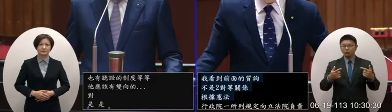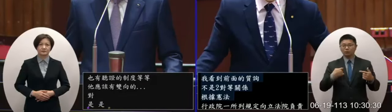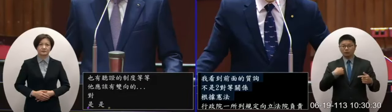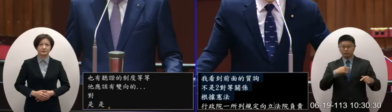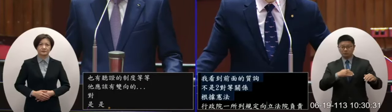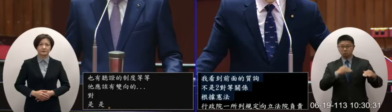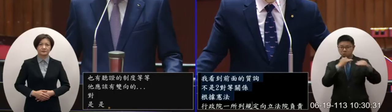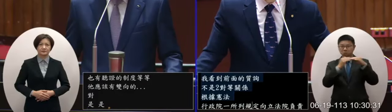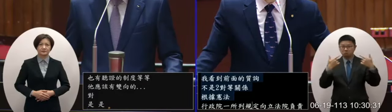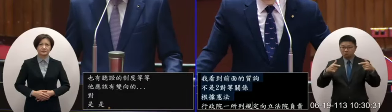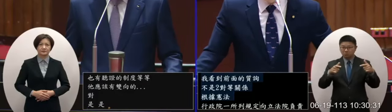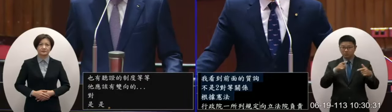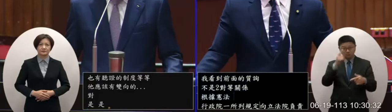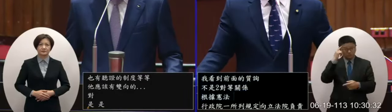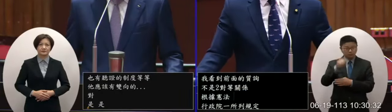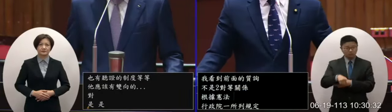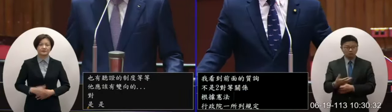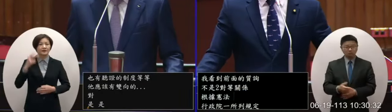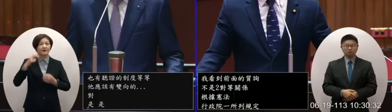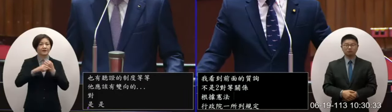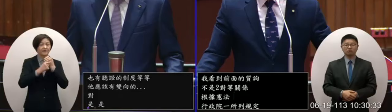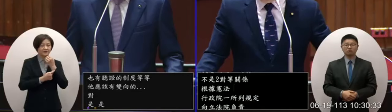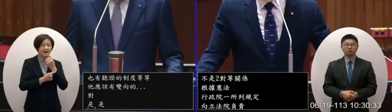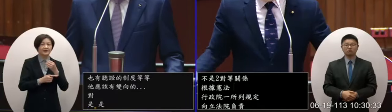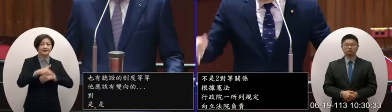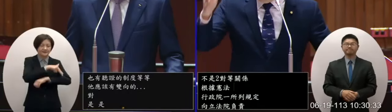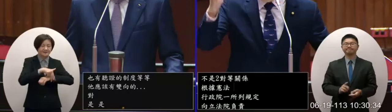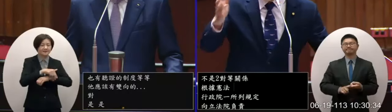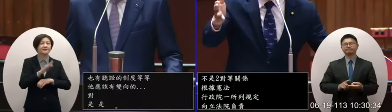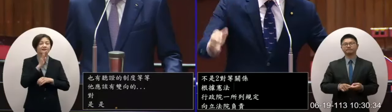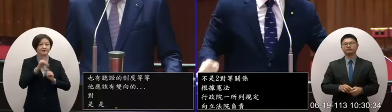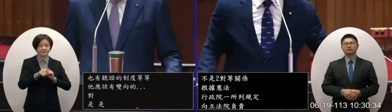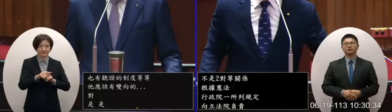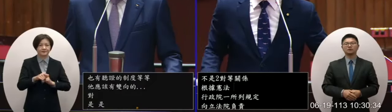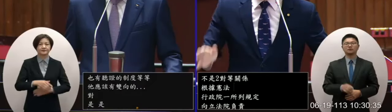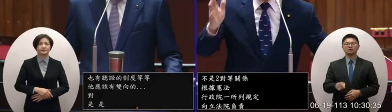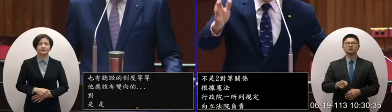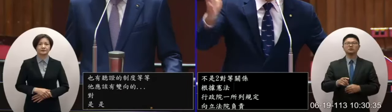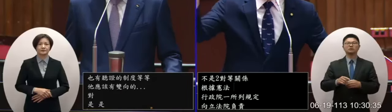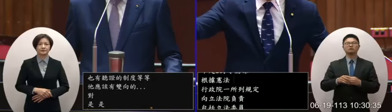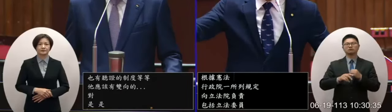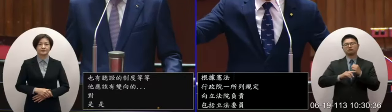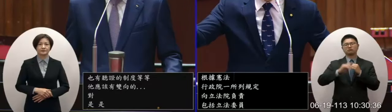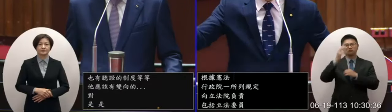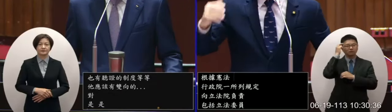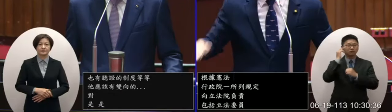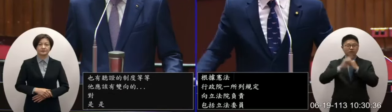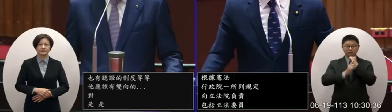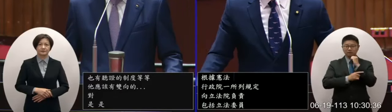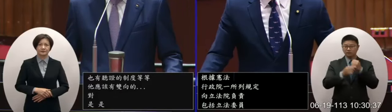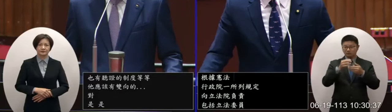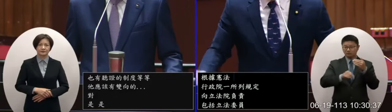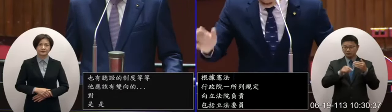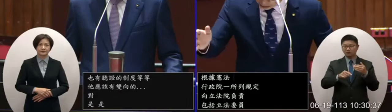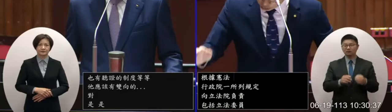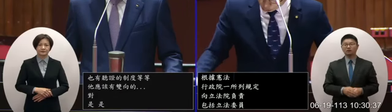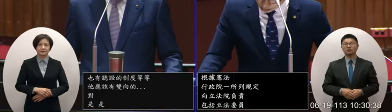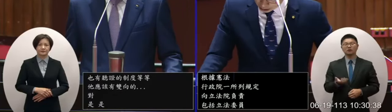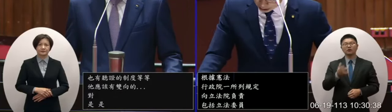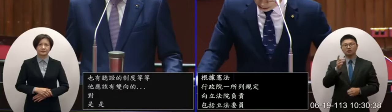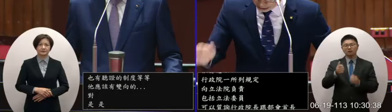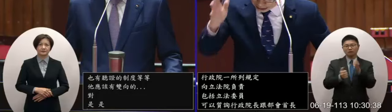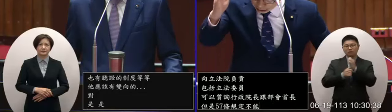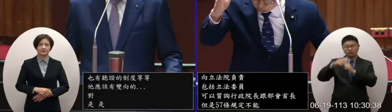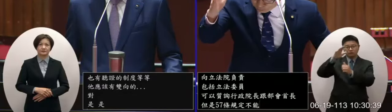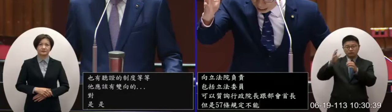样，您同意吗？ 这个宪法的设计是如此。 是的，那在这样的制度设计下，刚刚有一位副总召啊，他提说